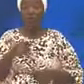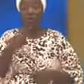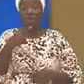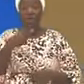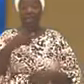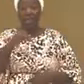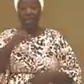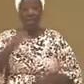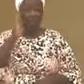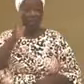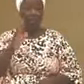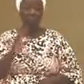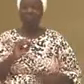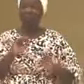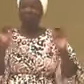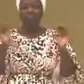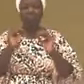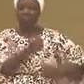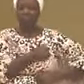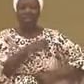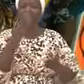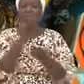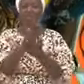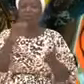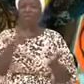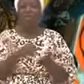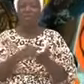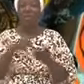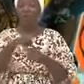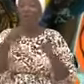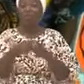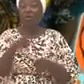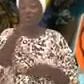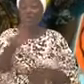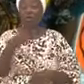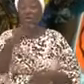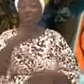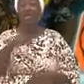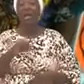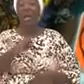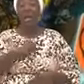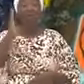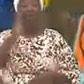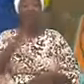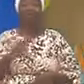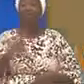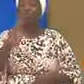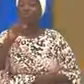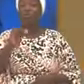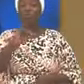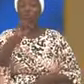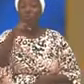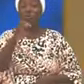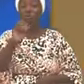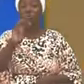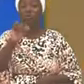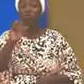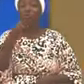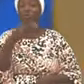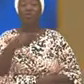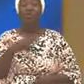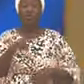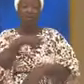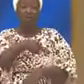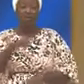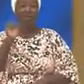ferai aucun soldat ne peut arrêter cela quand je dis je le ferais aucun aucune religion juive ne